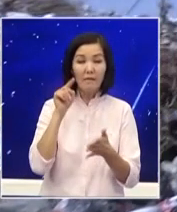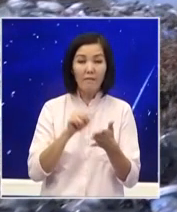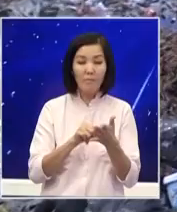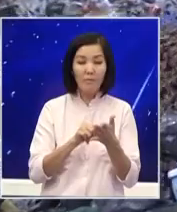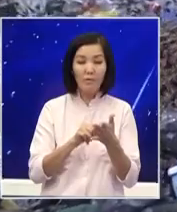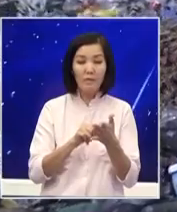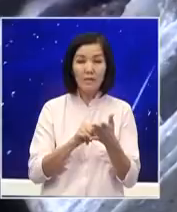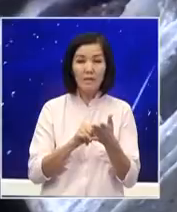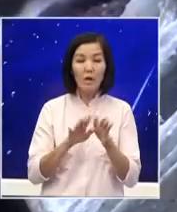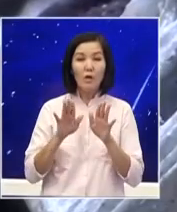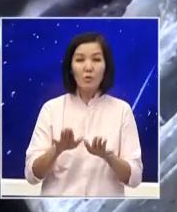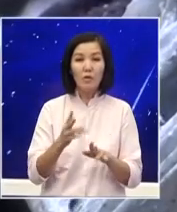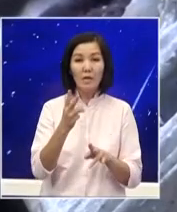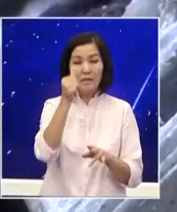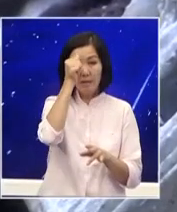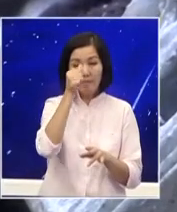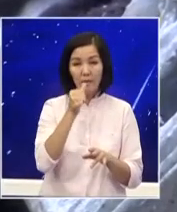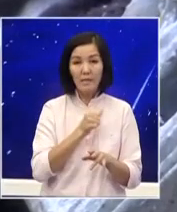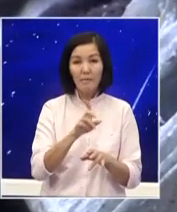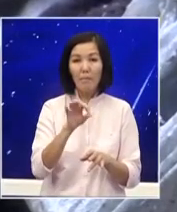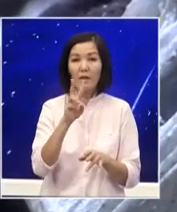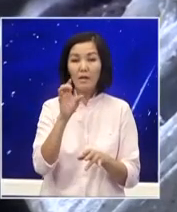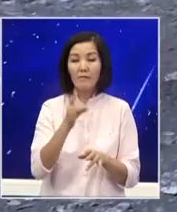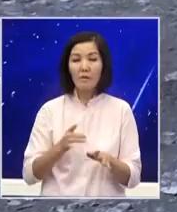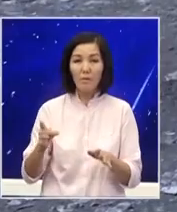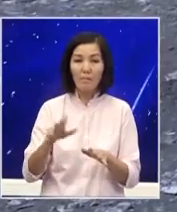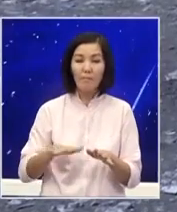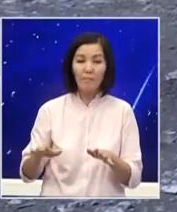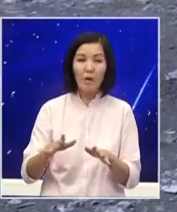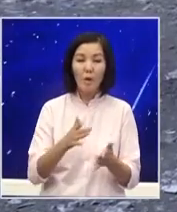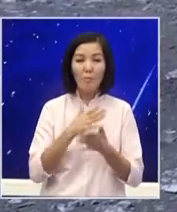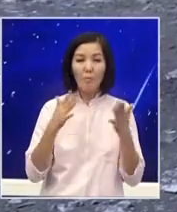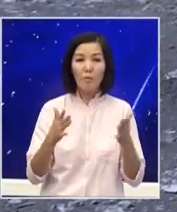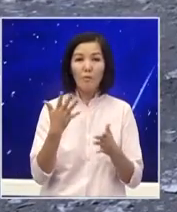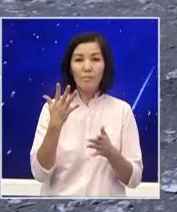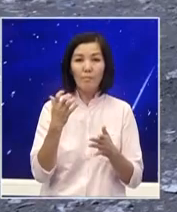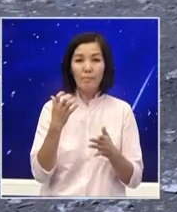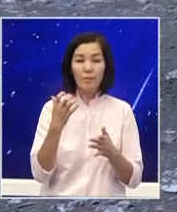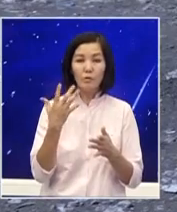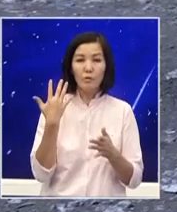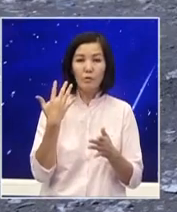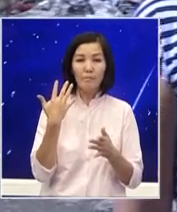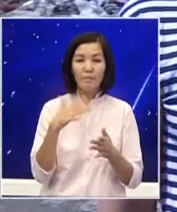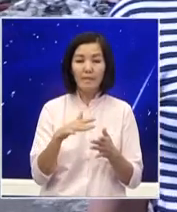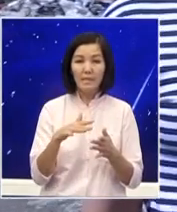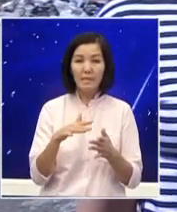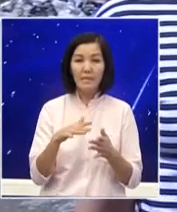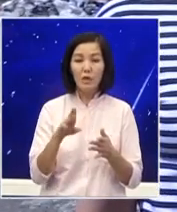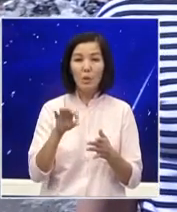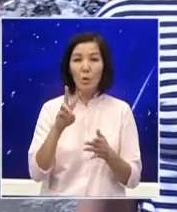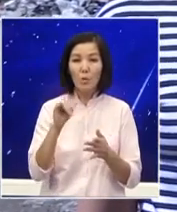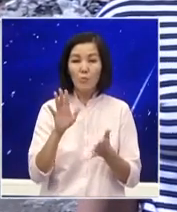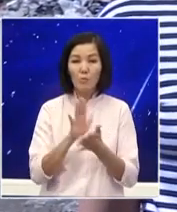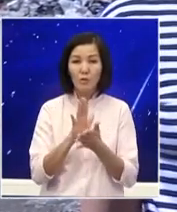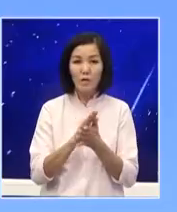рассмотрения только за месяц на полигон baltex кого сельского округа поступает более 150 тонн мусора на его сборе и транспортировки